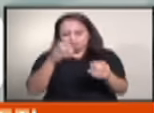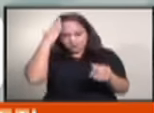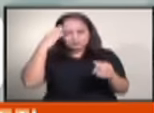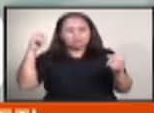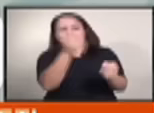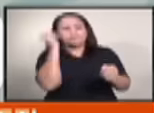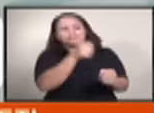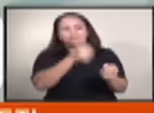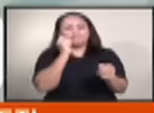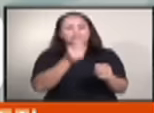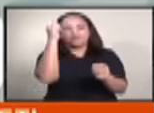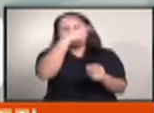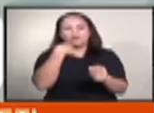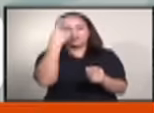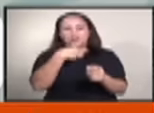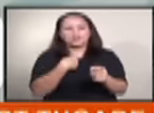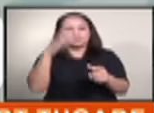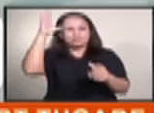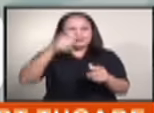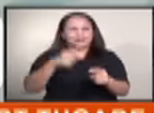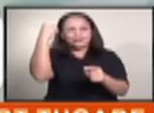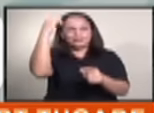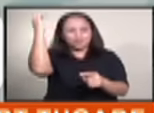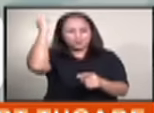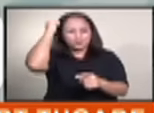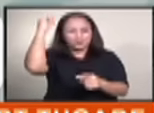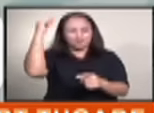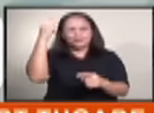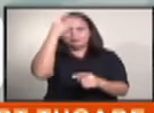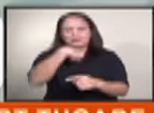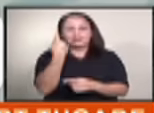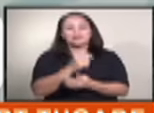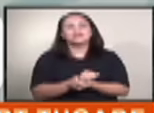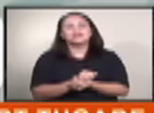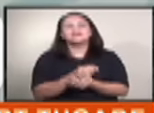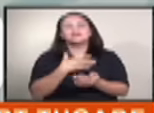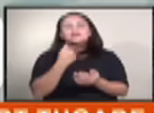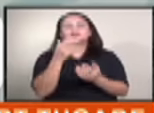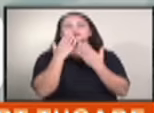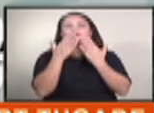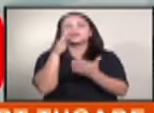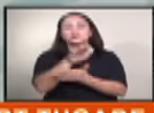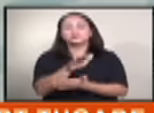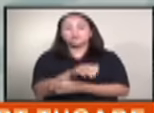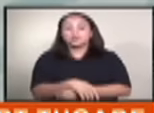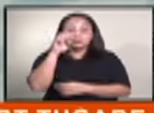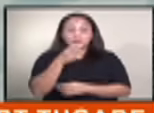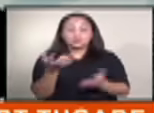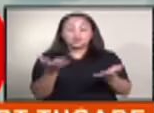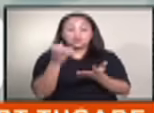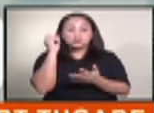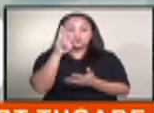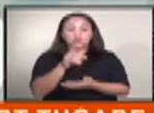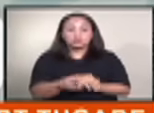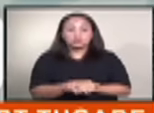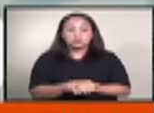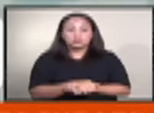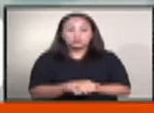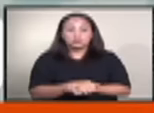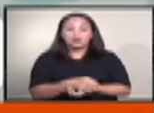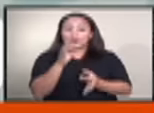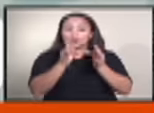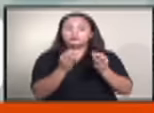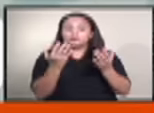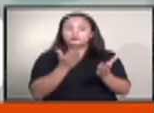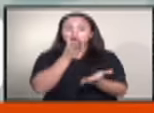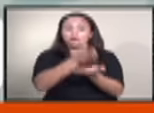yung pagmumukha nitong lalaki. Ito, antigas ng ulo. Ano po? Ma'am, thank you po, mama. Okay, sir. Good afternoon po. Oh, Eric. Yes po, ilo po. Okay, pupunta